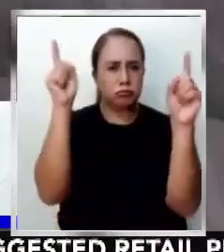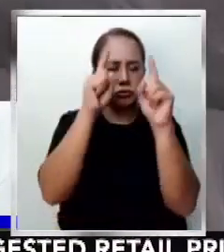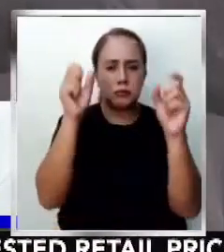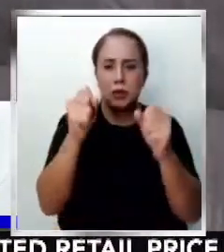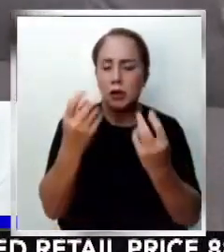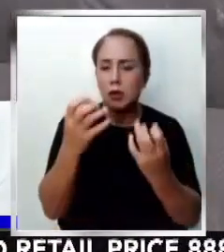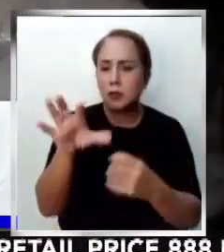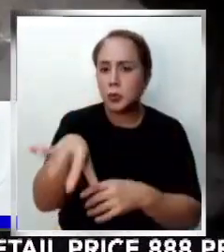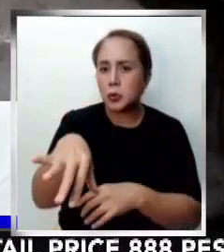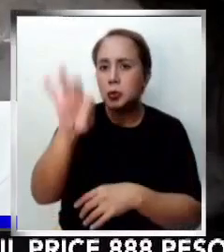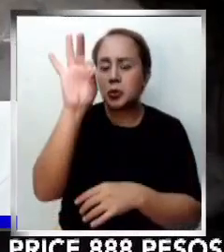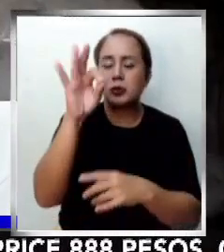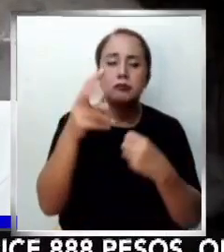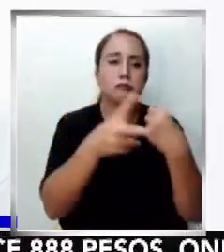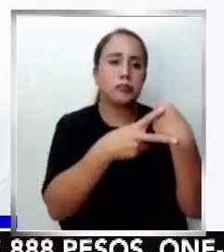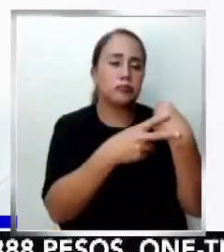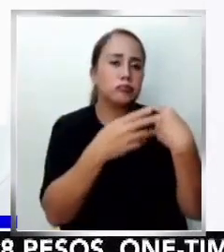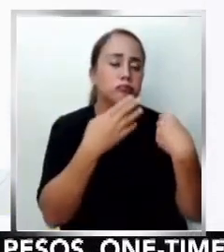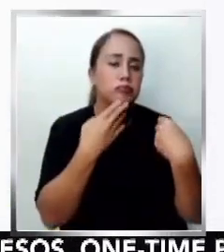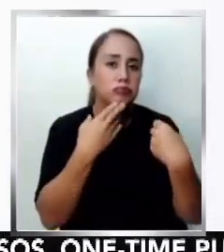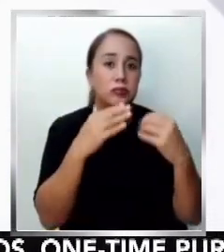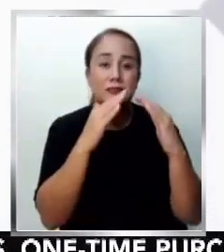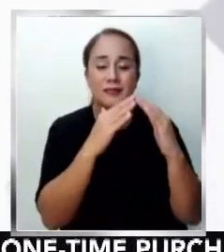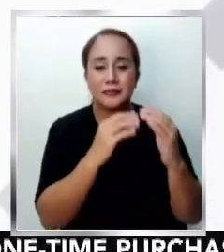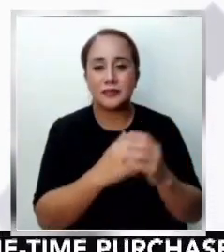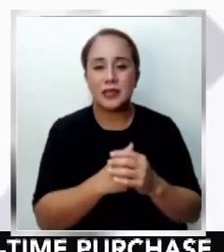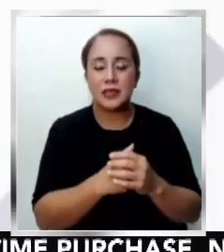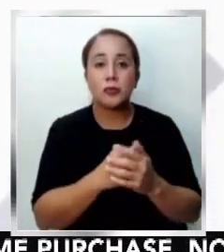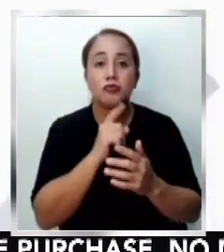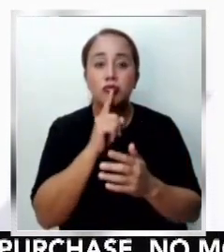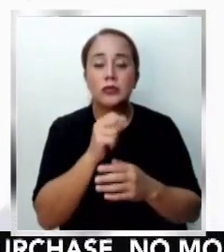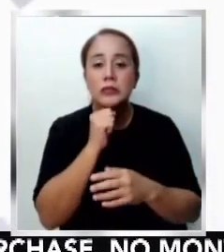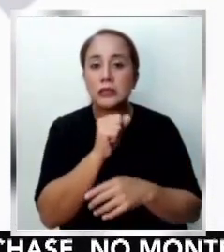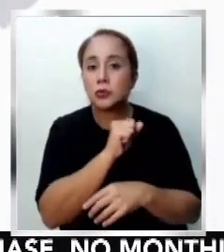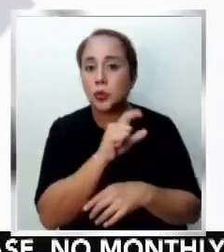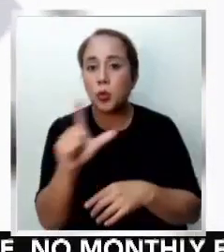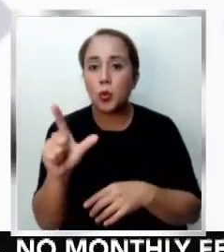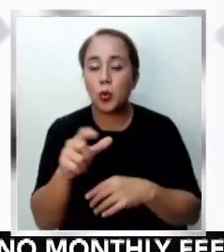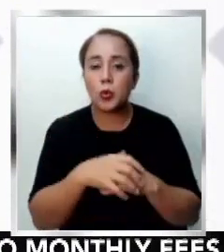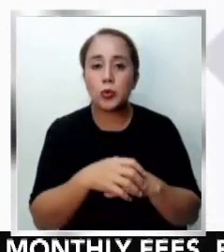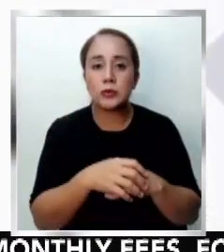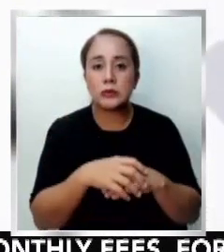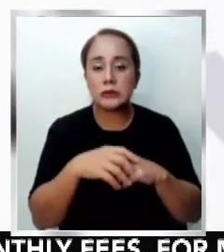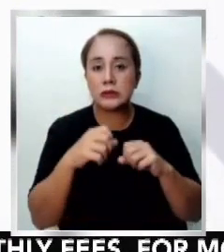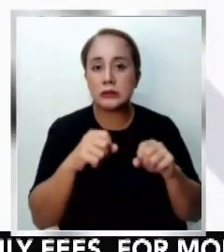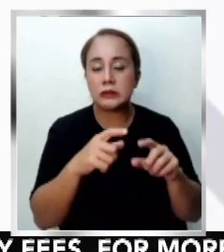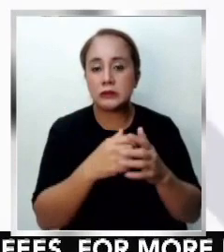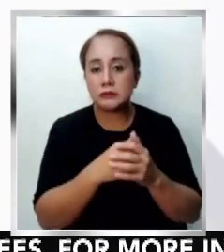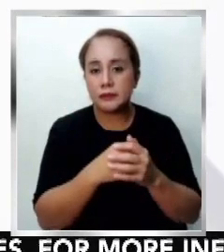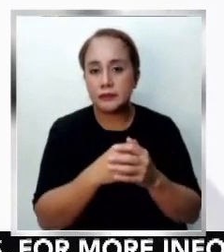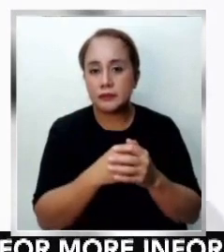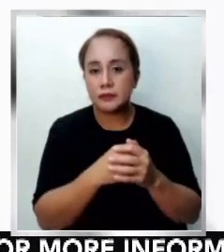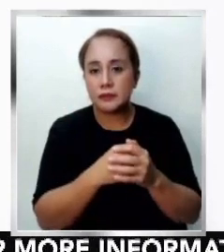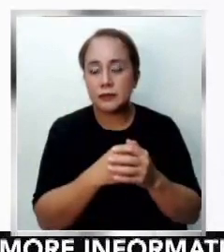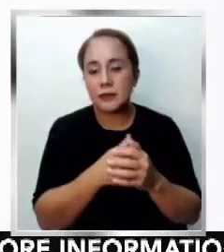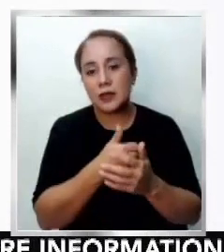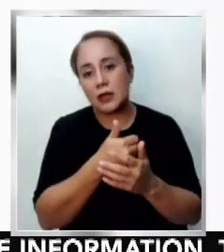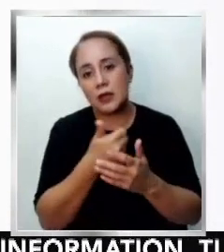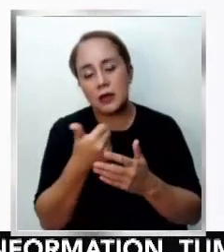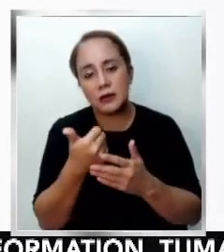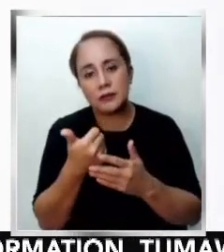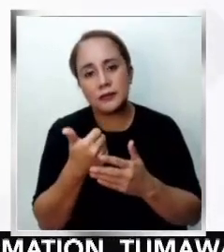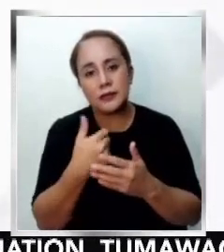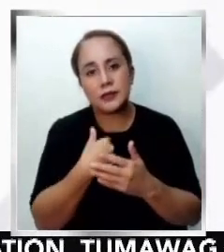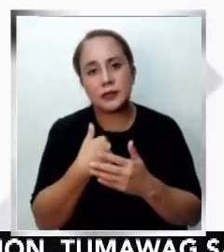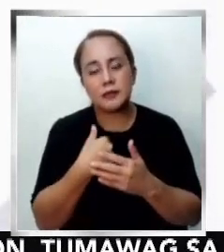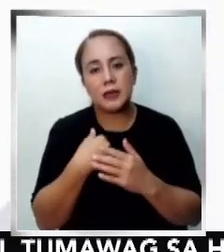asukal sa mga bodega. Kasi hindi talaga lahat ng mga refineries natin nakapag-refine. Alam mo na yung mga calamities. There